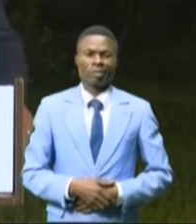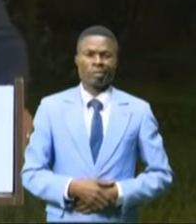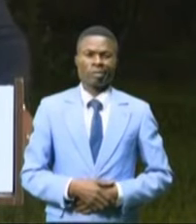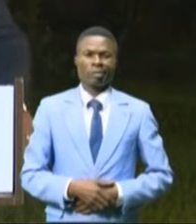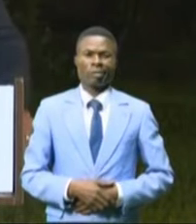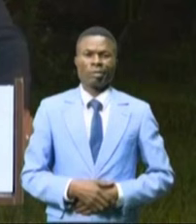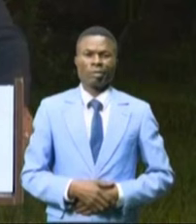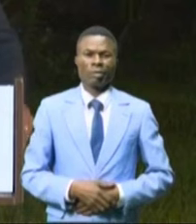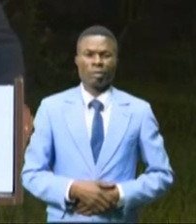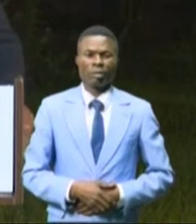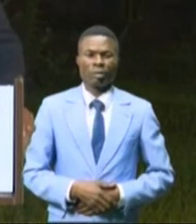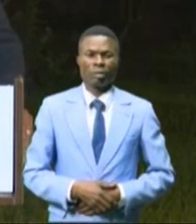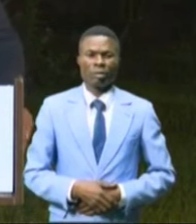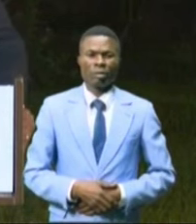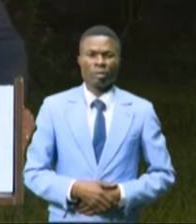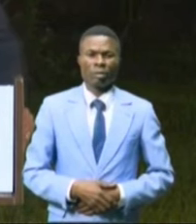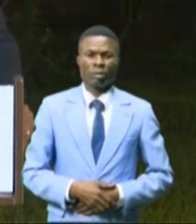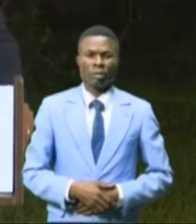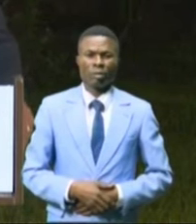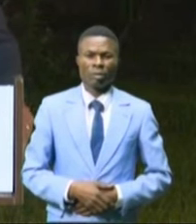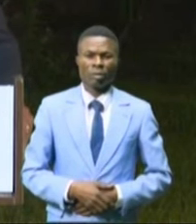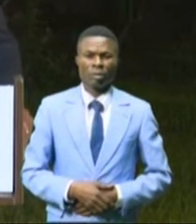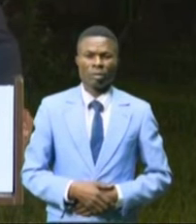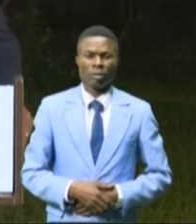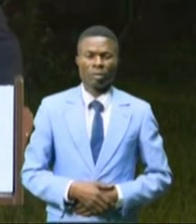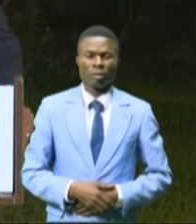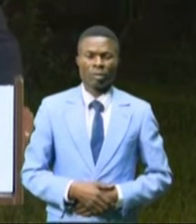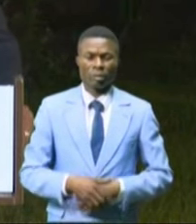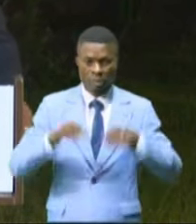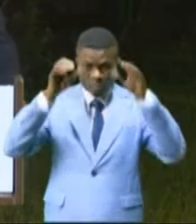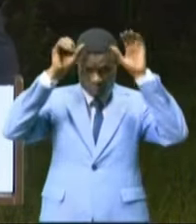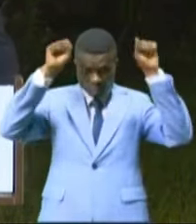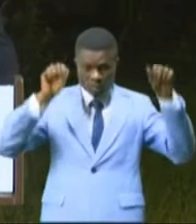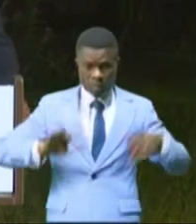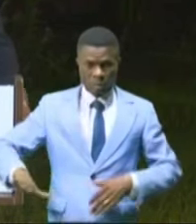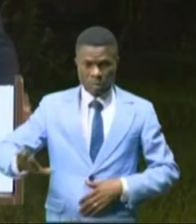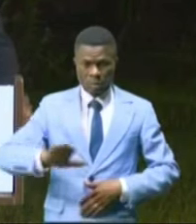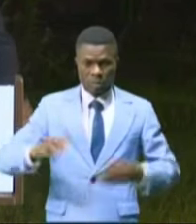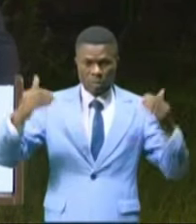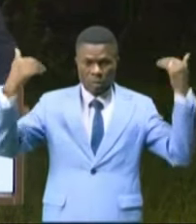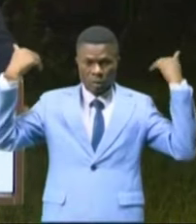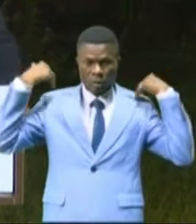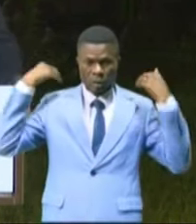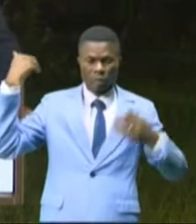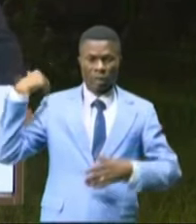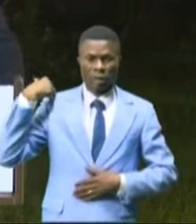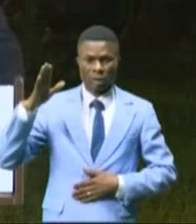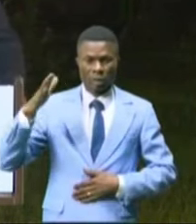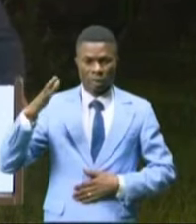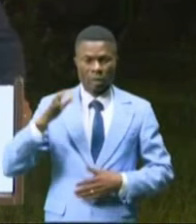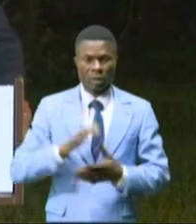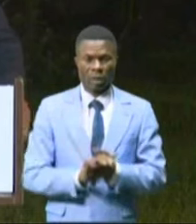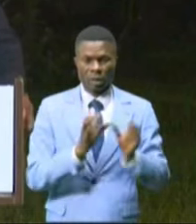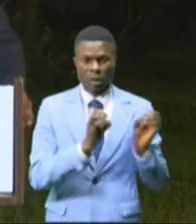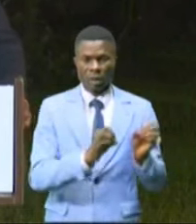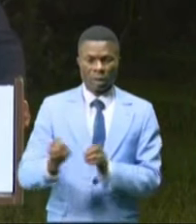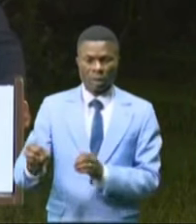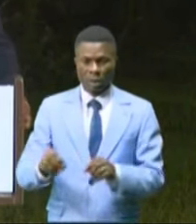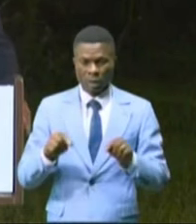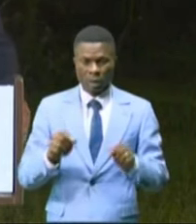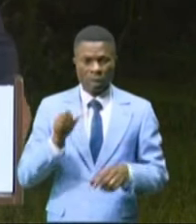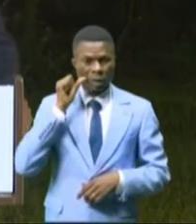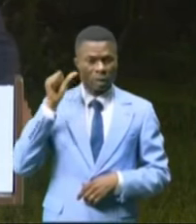Bien avant le démarrage du Conseil des ministres, le président de la République, chef de l'État, a tenu en ces jours